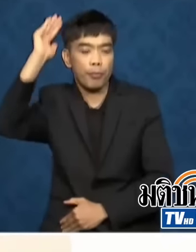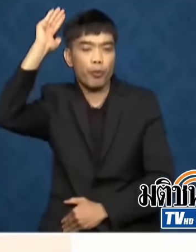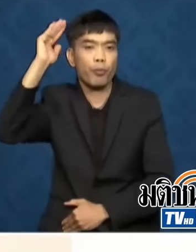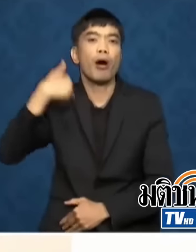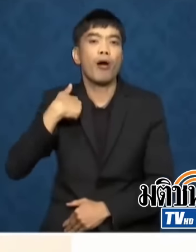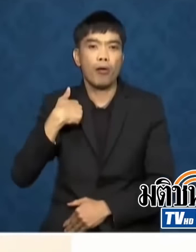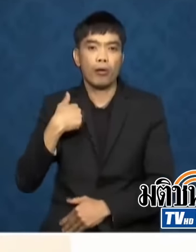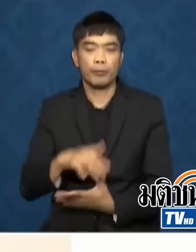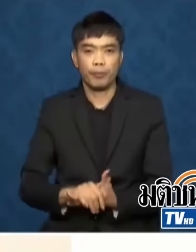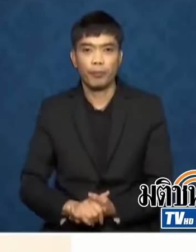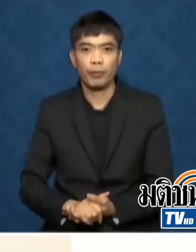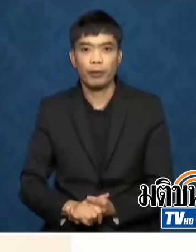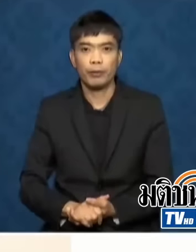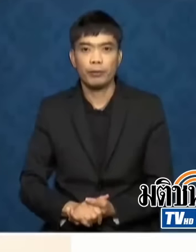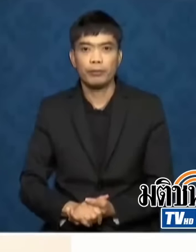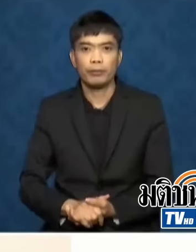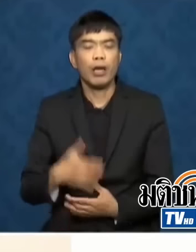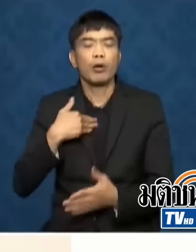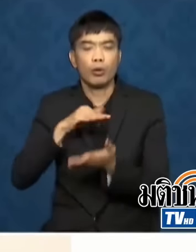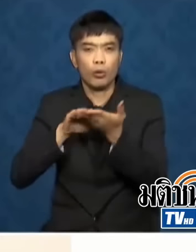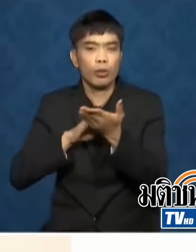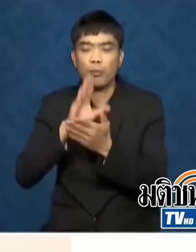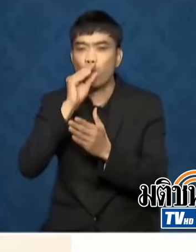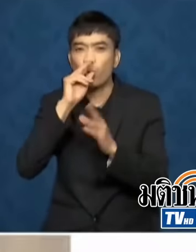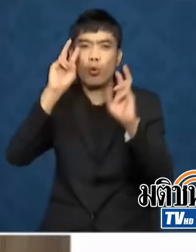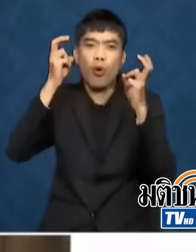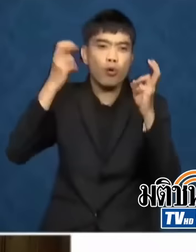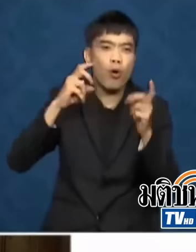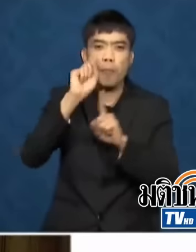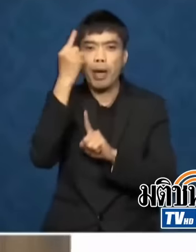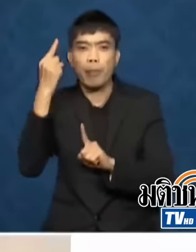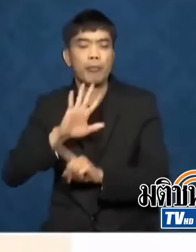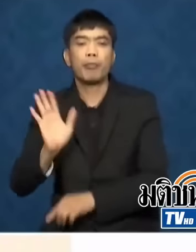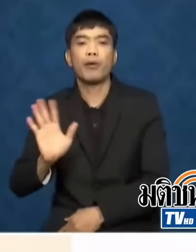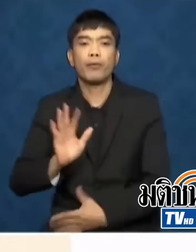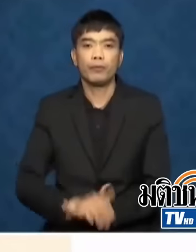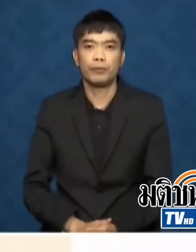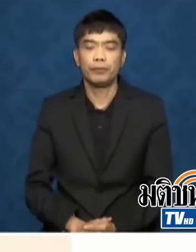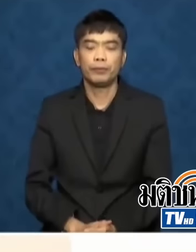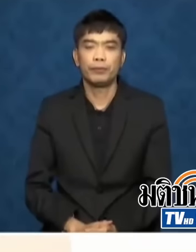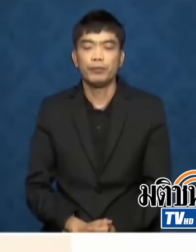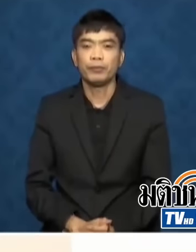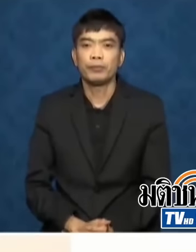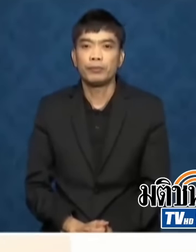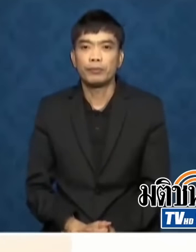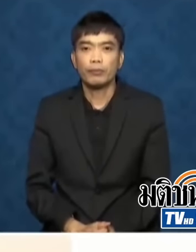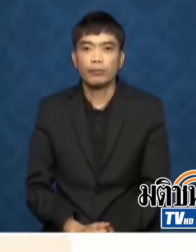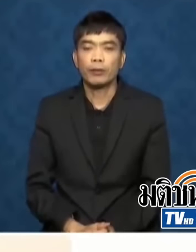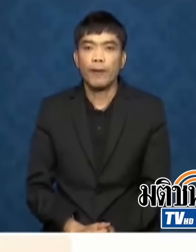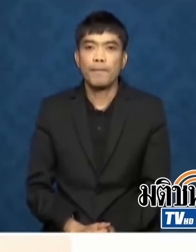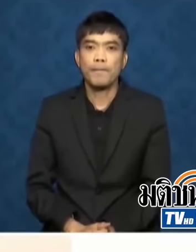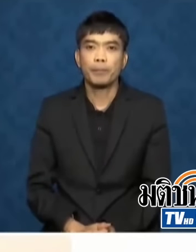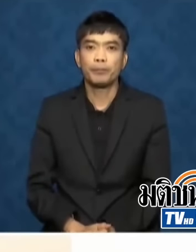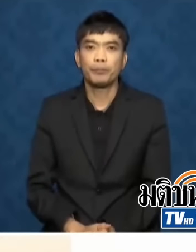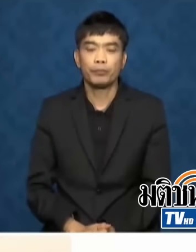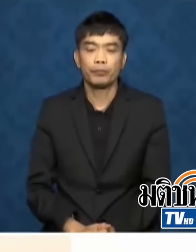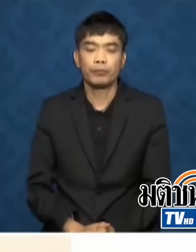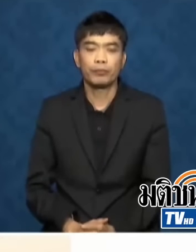ต่ ใช้สิทธิ์พาดพิง อย่าเปิดประเด็นใหม่เลยครับ ครับได้ คุณณัฐวุฒิครับก็พาดพิงชั้